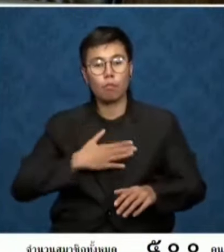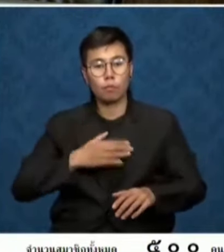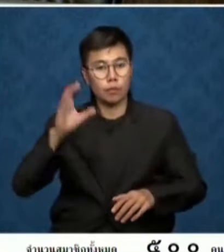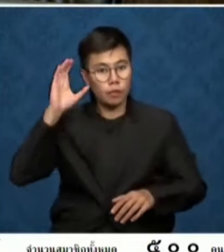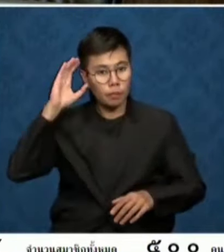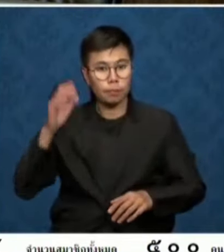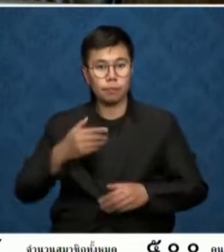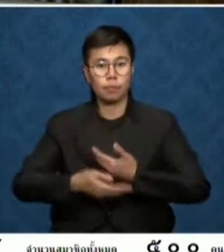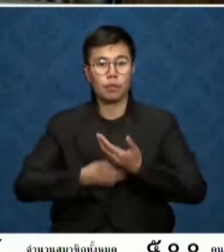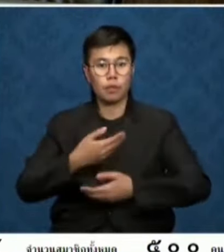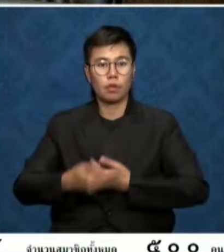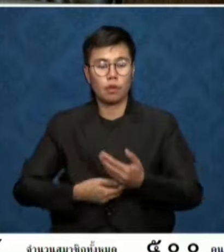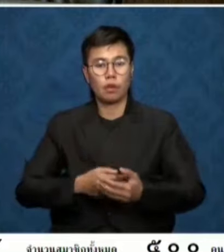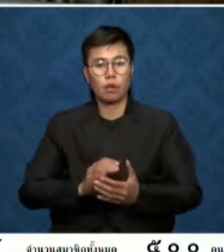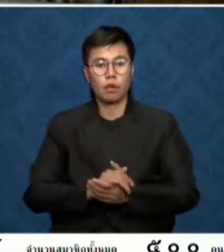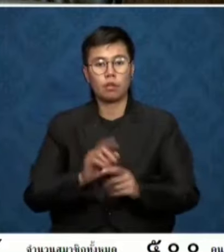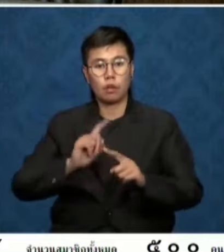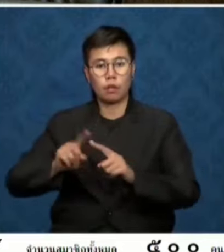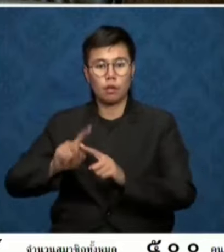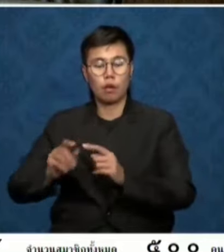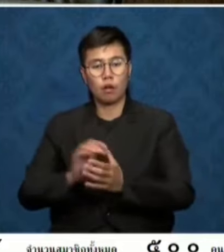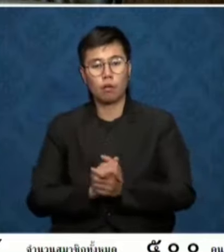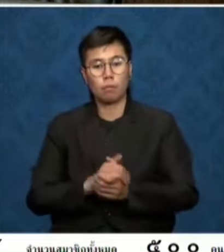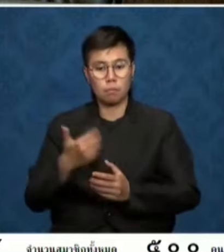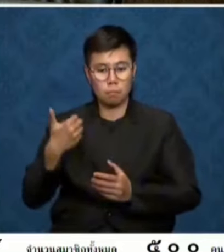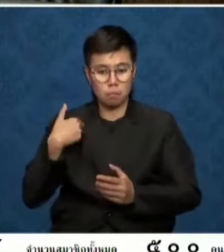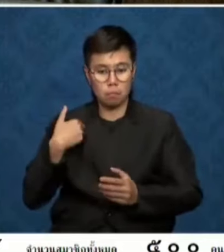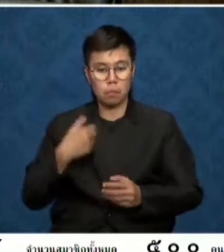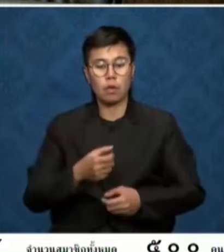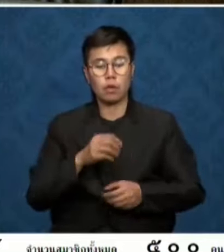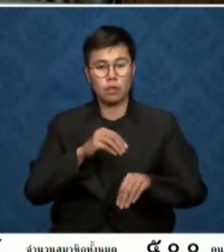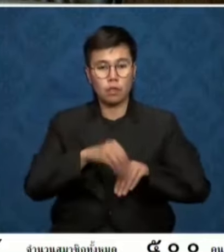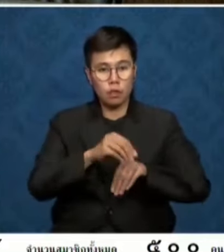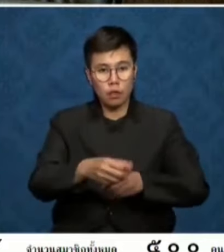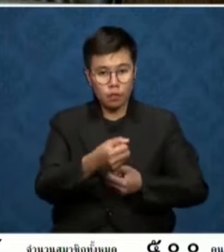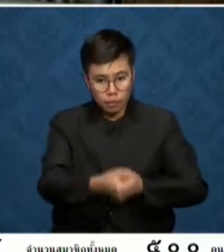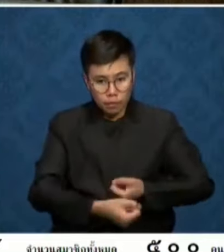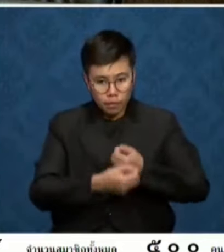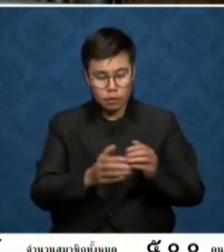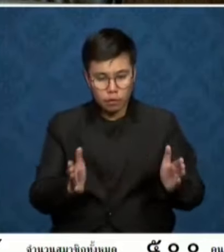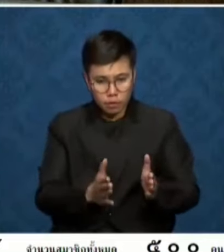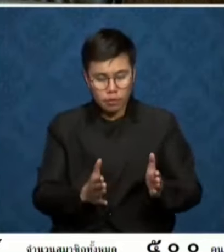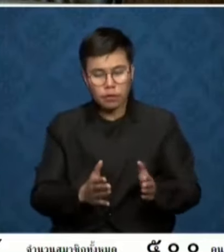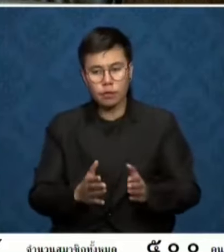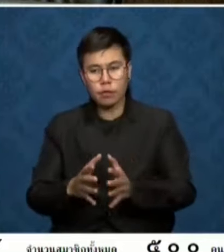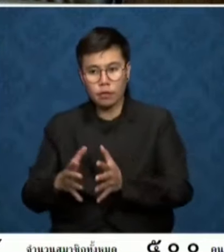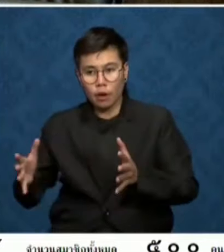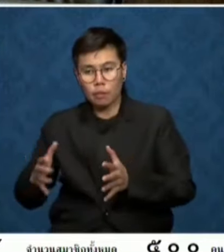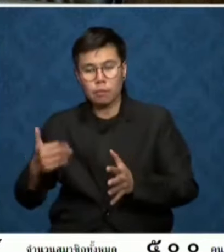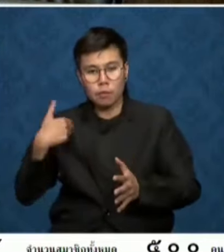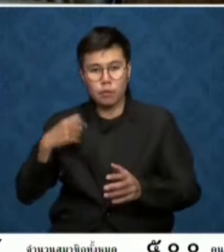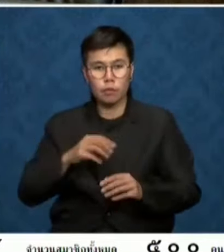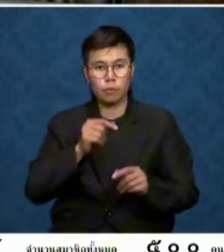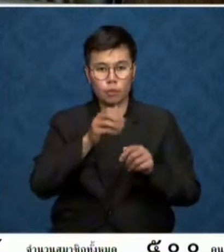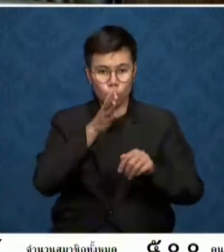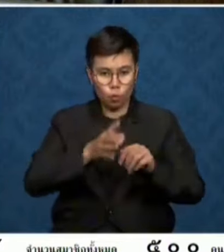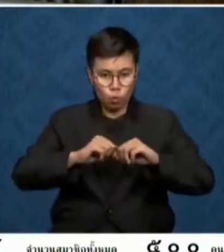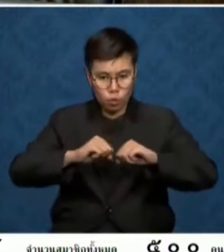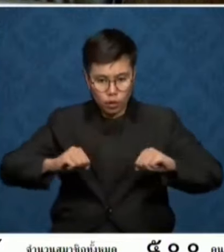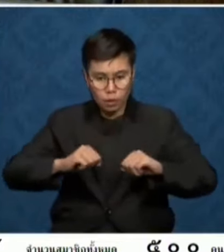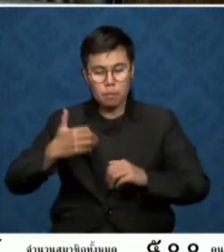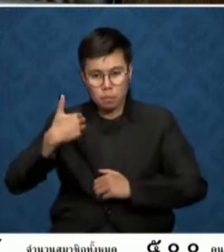เกษตรกรแปลงต่างๆหรือเขาเรียกแปลงใหญ่แปลงเล็กจะเป็นทุเรียนก็ดีจะเป็นลองกองที่ผมเกิดมานั้นหลายๆจังห